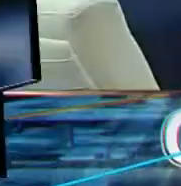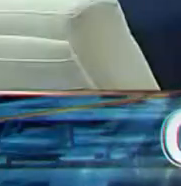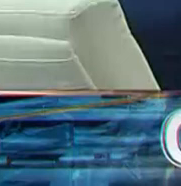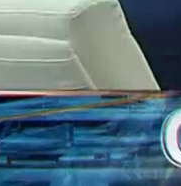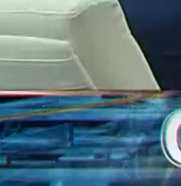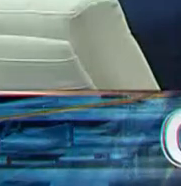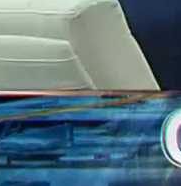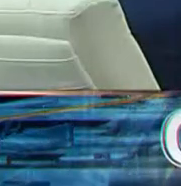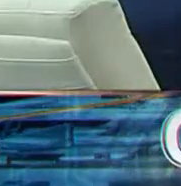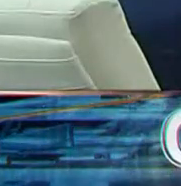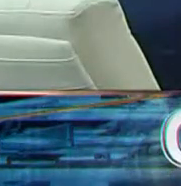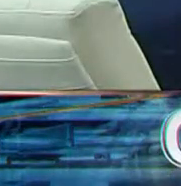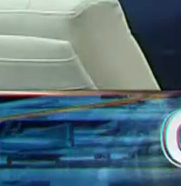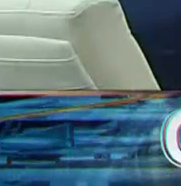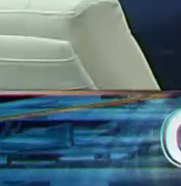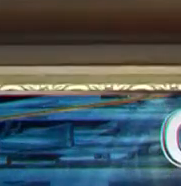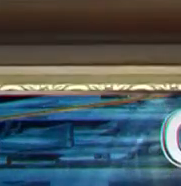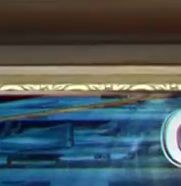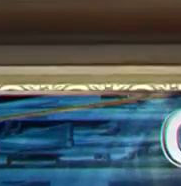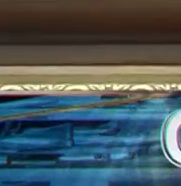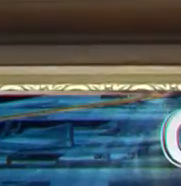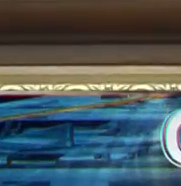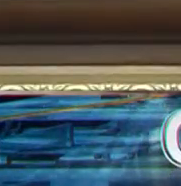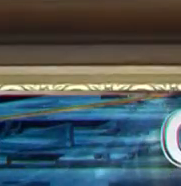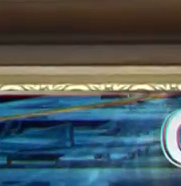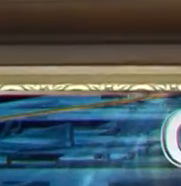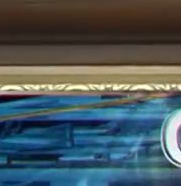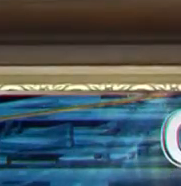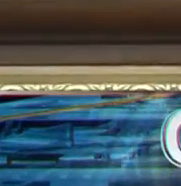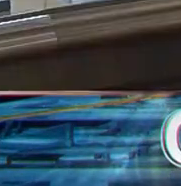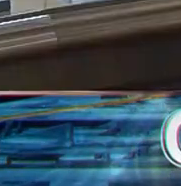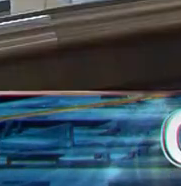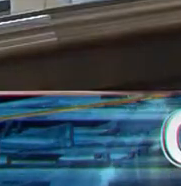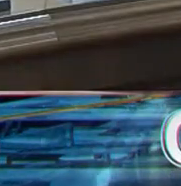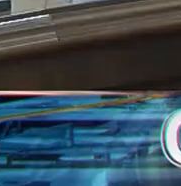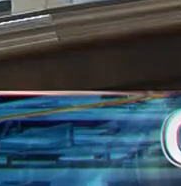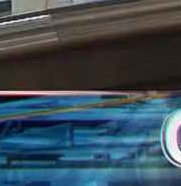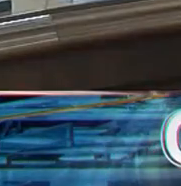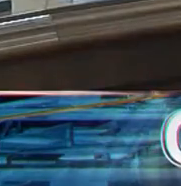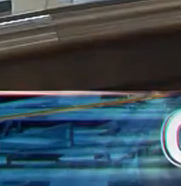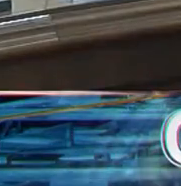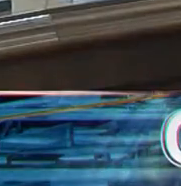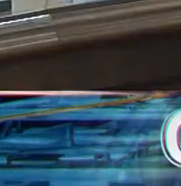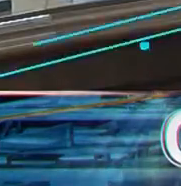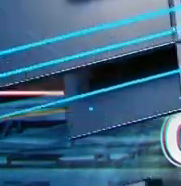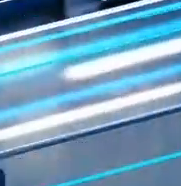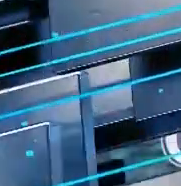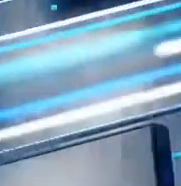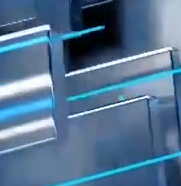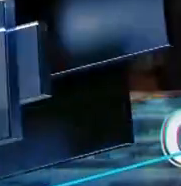На пороге перемен. Президент страны Касым-Жомарт Токаев озвучил ряд задач новому составу Мажилиса.